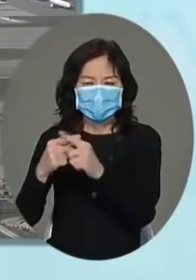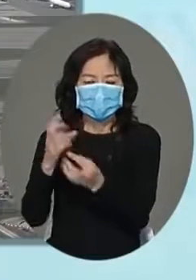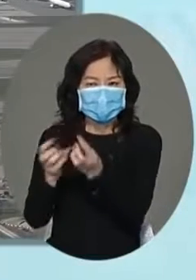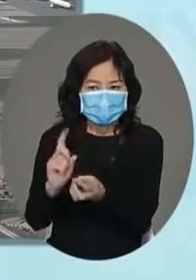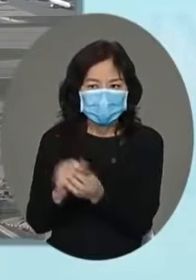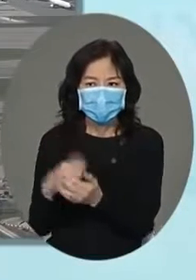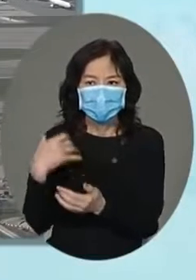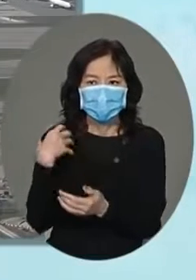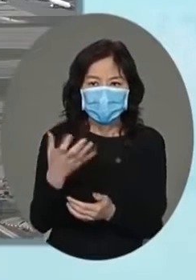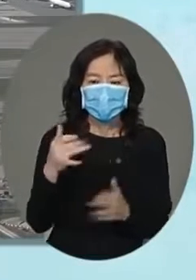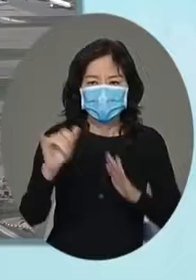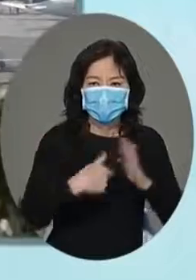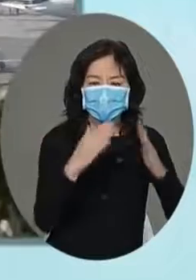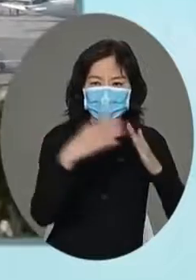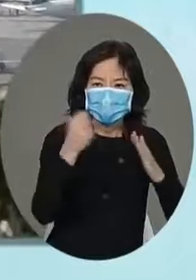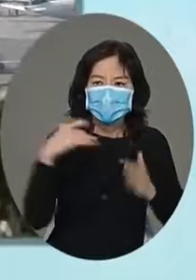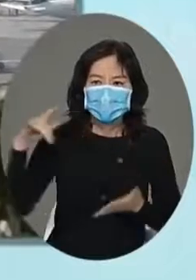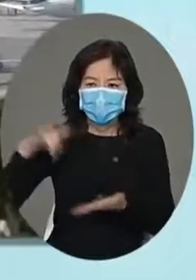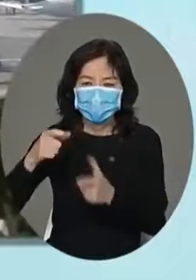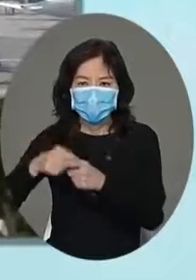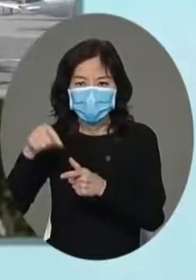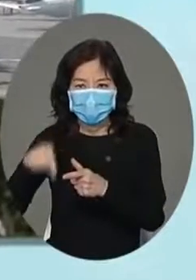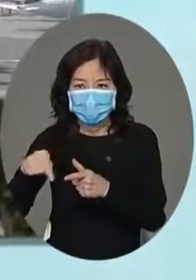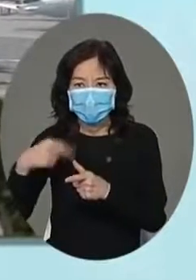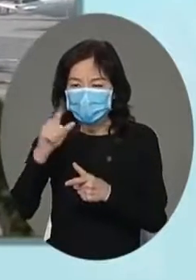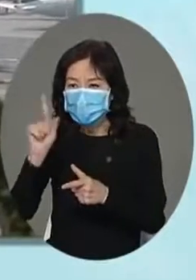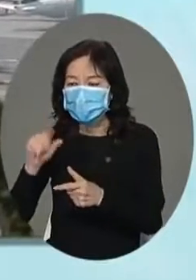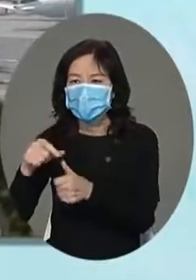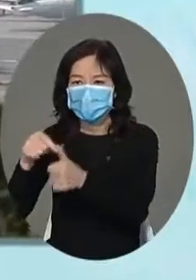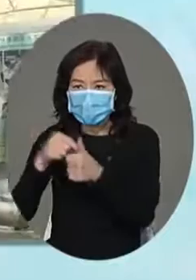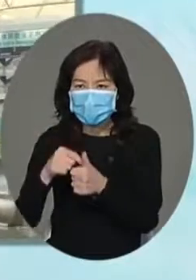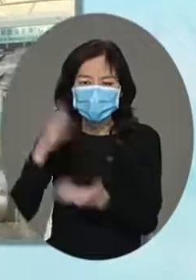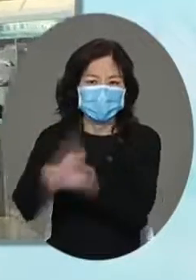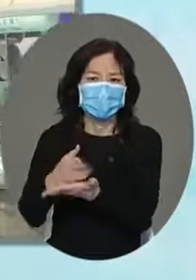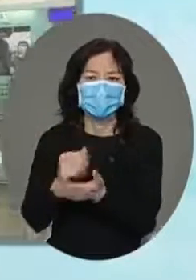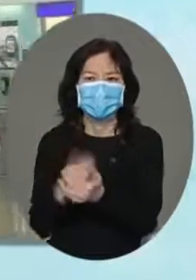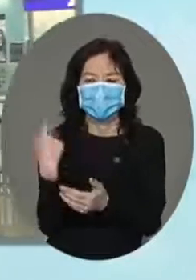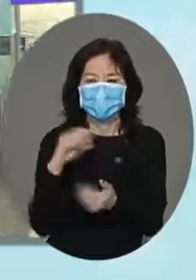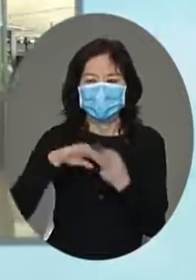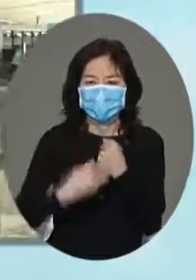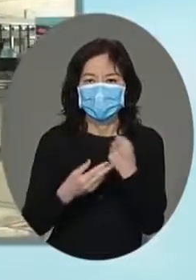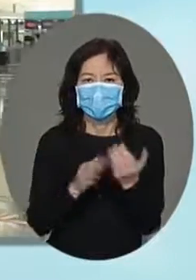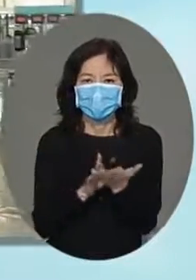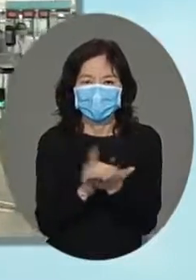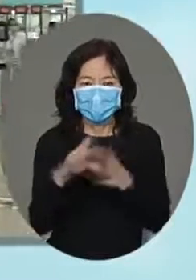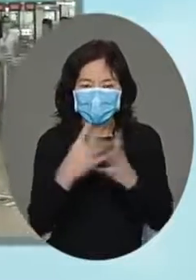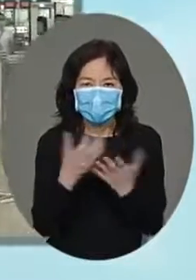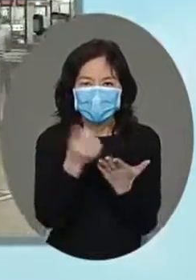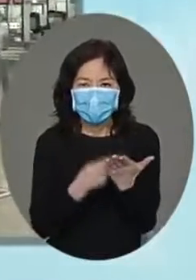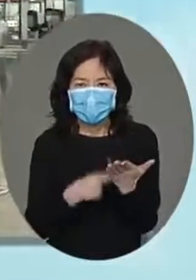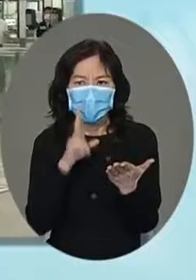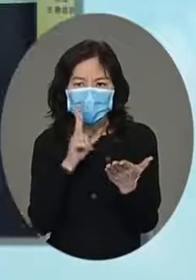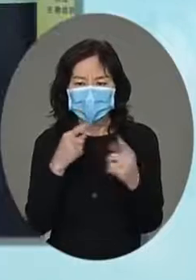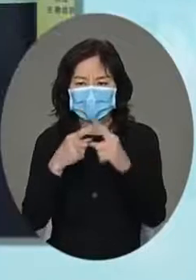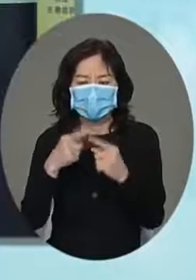並授權入境處可以要求航空公司禁止運載個別乘客。早前有法律界人士形容條例是鎖